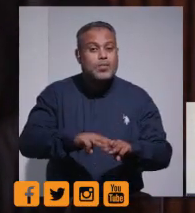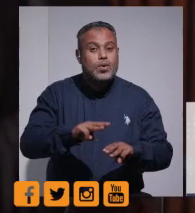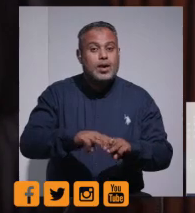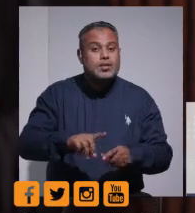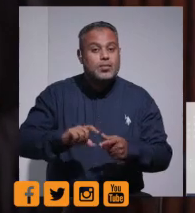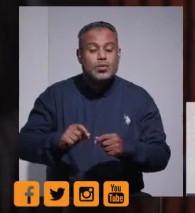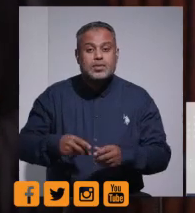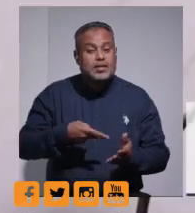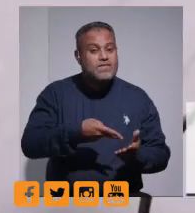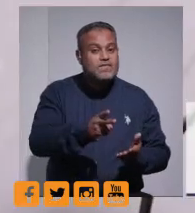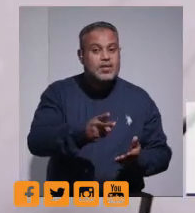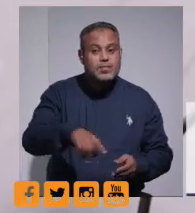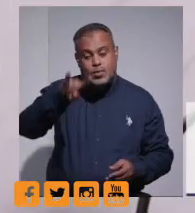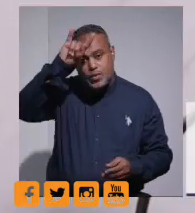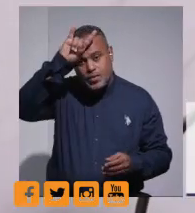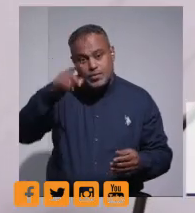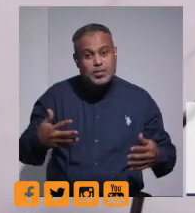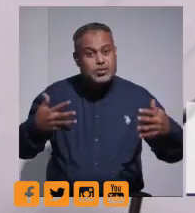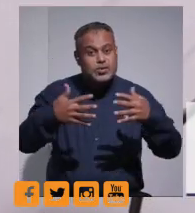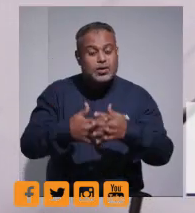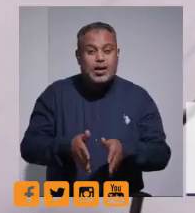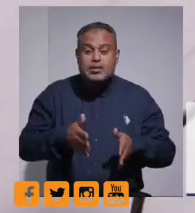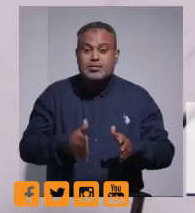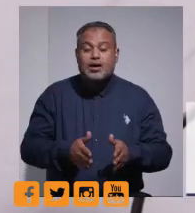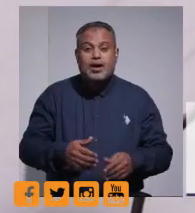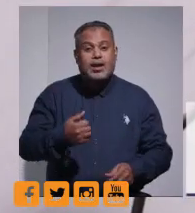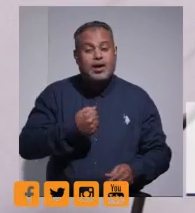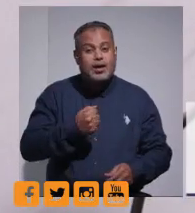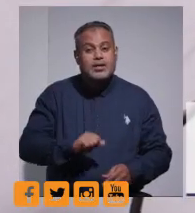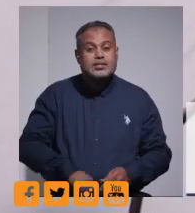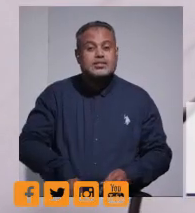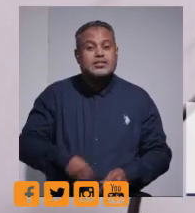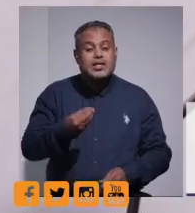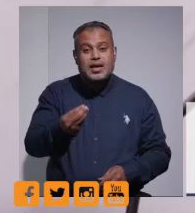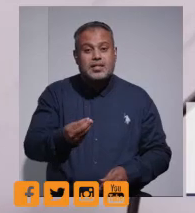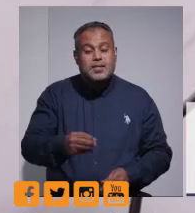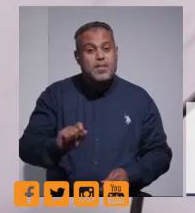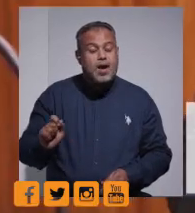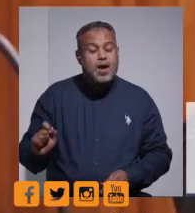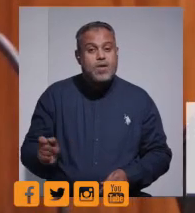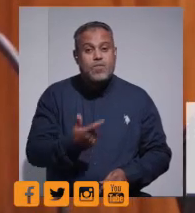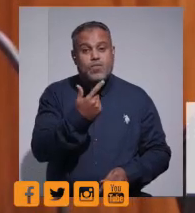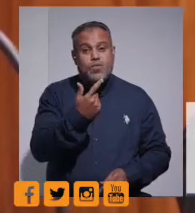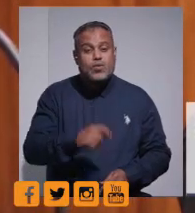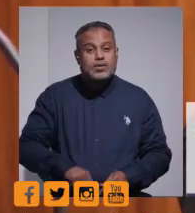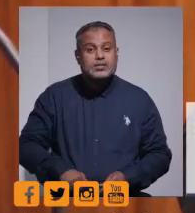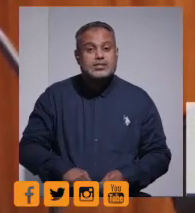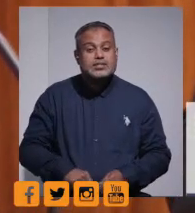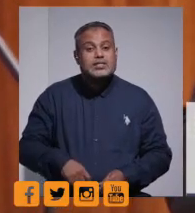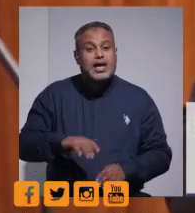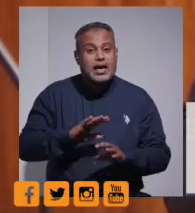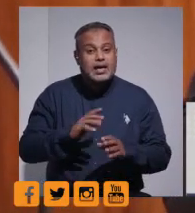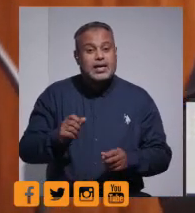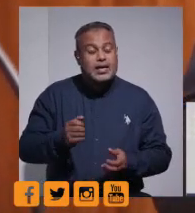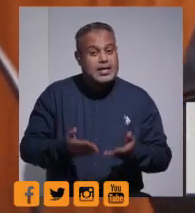بالمحافظه مع شركاء القطاع الخاص لما من شانه تقديم الفرص الفرص المتاحه خدمه للموظفين